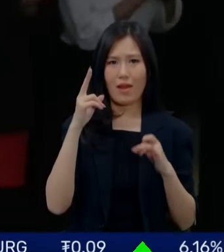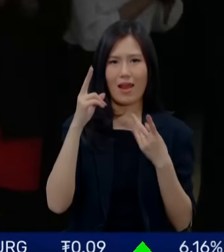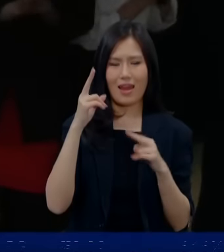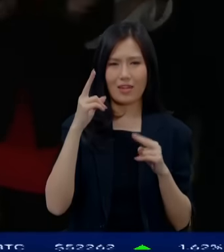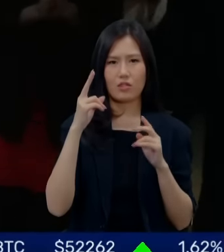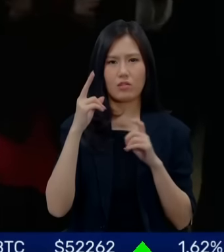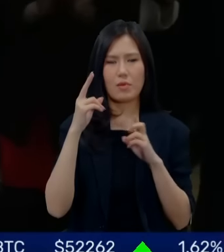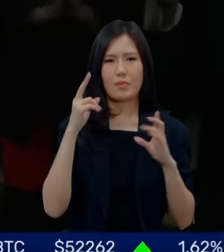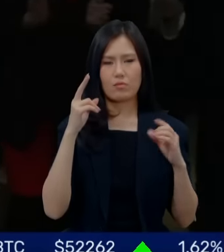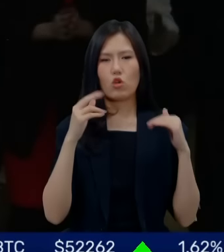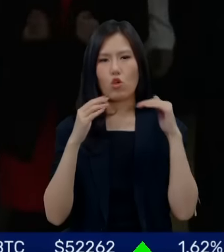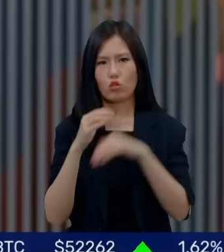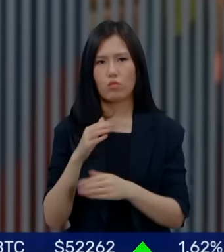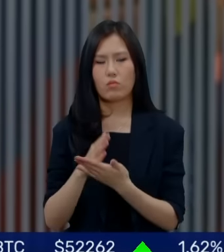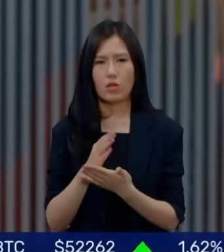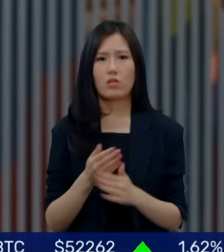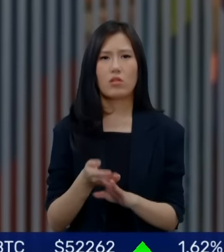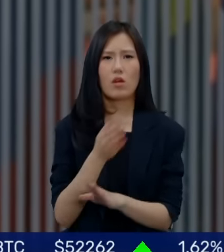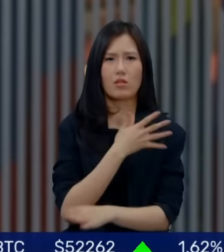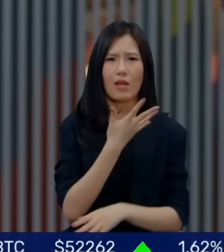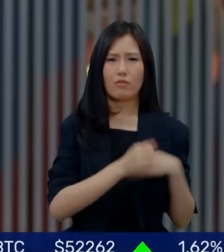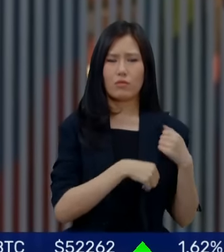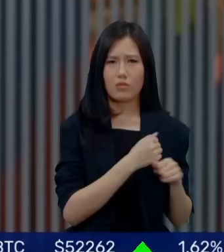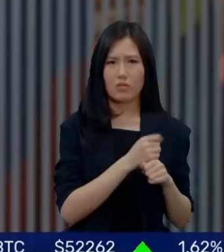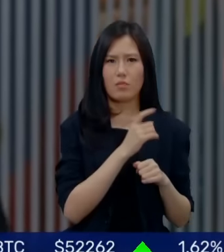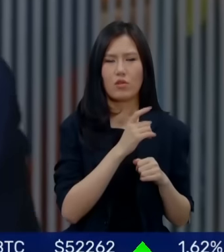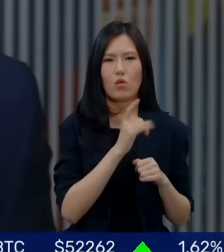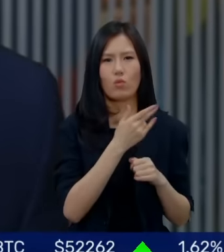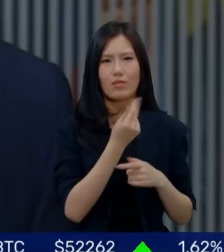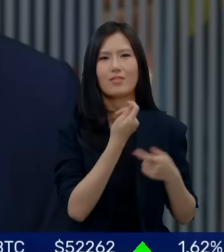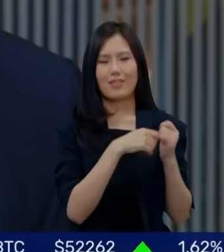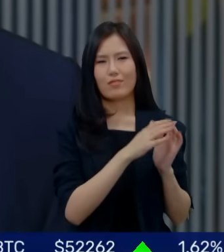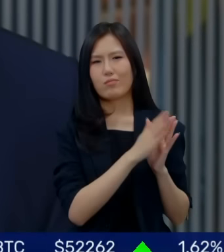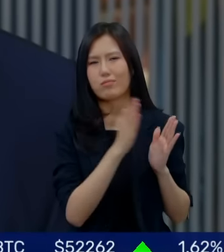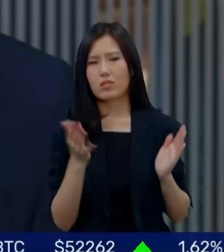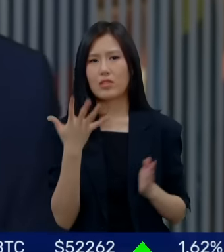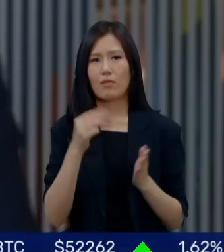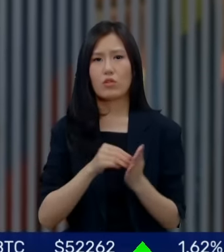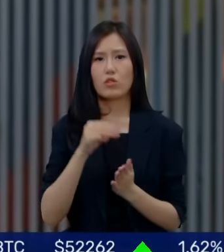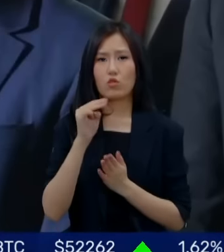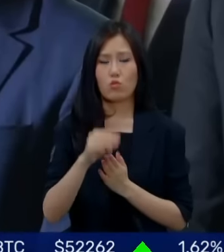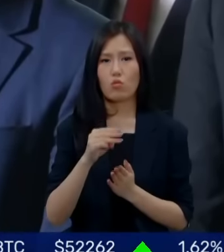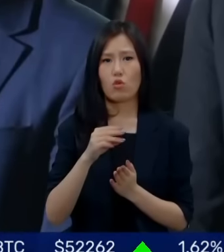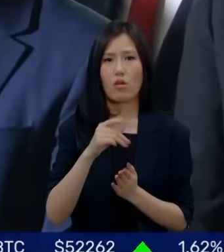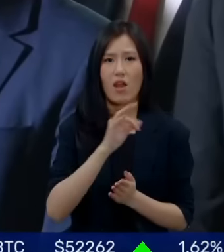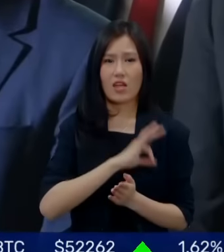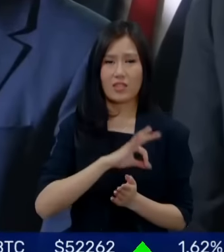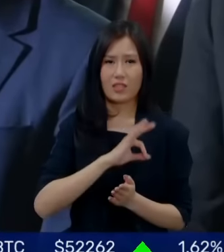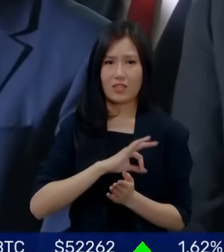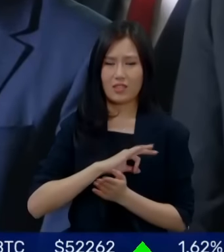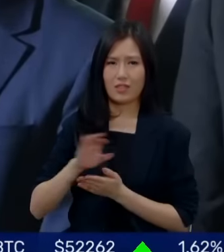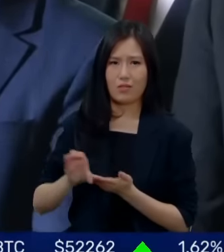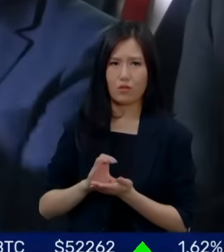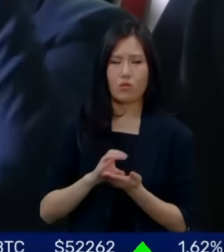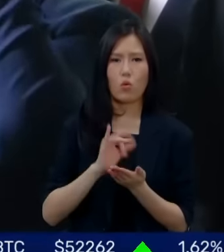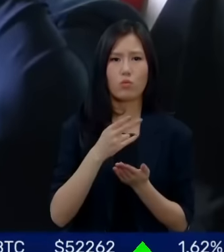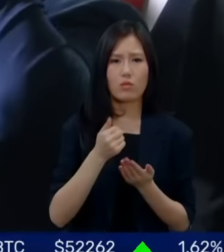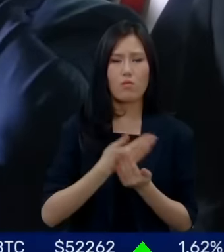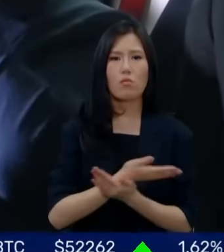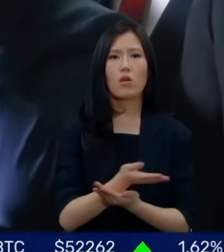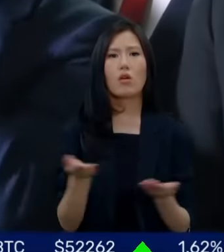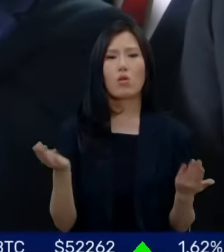Олон нийтэд нээлттэй хувьцаат компани болсноос хойш өнгөрсөн хугацаанд нийт 5 тэрбум гаруй төгрөгийн ноогдол ашигыг хувьцаа эзэмшигчдэд олгожээ. За нэмэлт